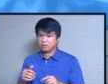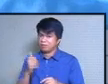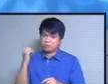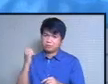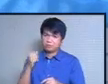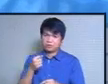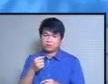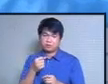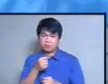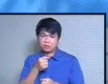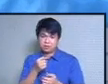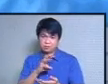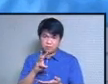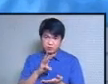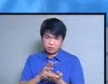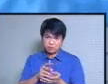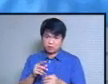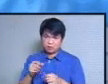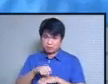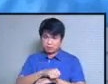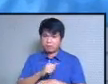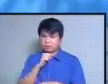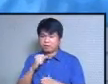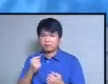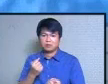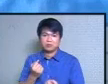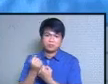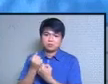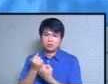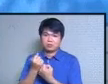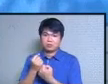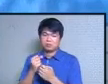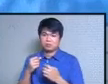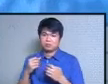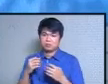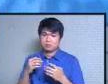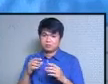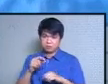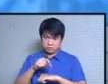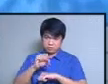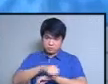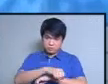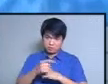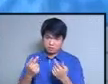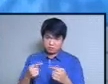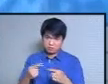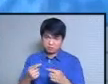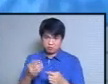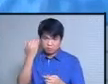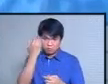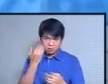Games. Hindi raw susuporta ng Ministry of Culture, Youth and Sports ang hosting ng SEA Games sa bansa. Ang dahilan binigay, lack of sports